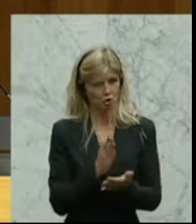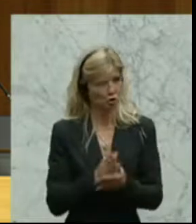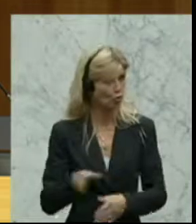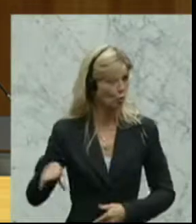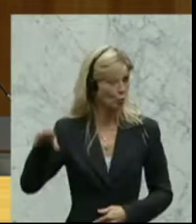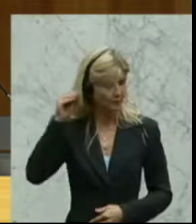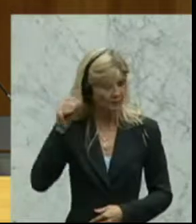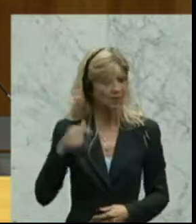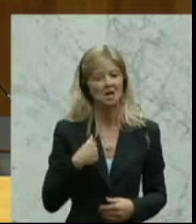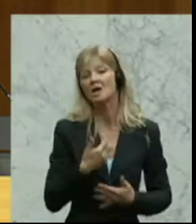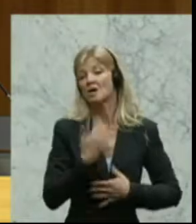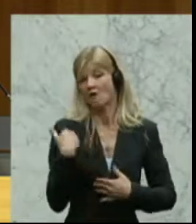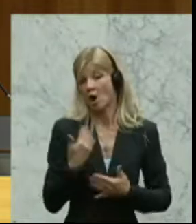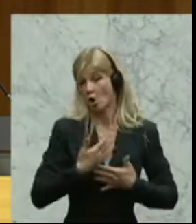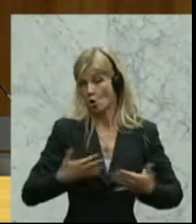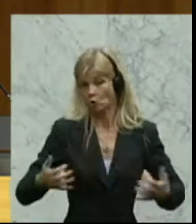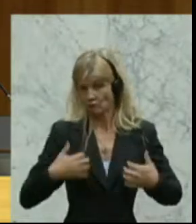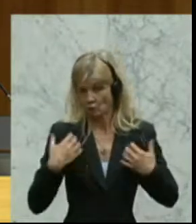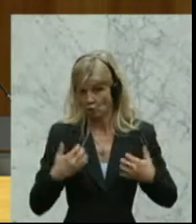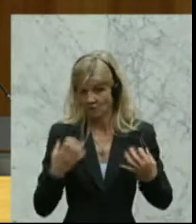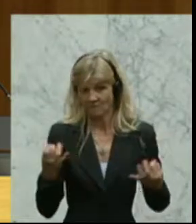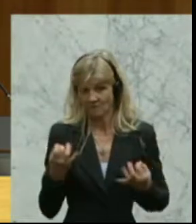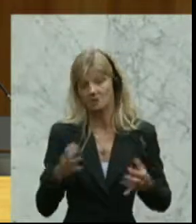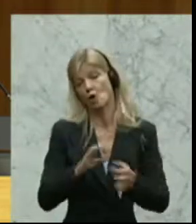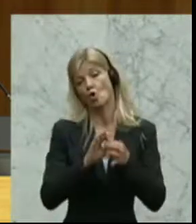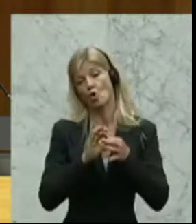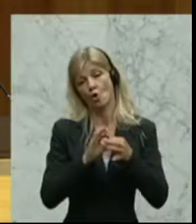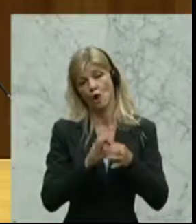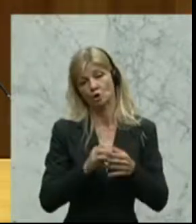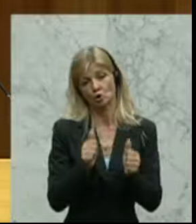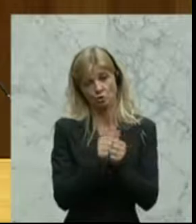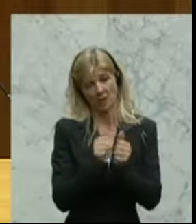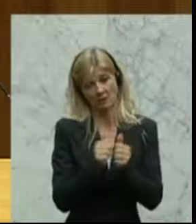die Koalitionspartner ja offensichtlich doch einer Meinung sind.